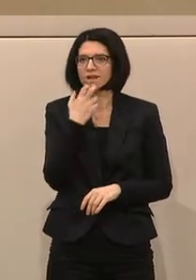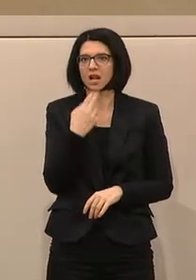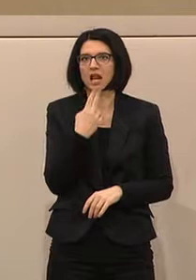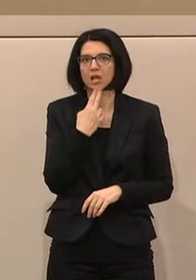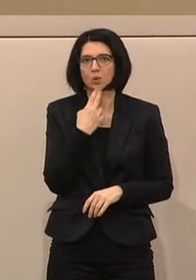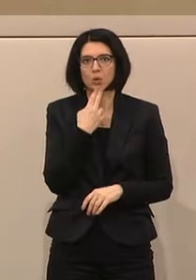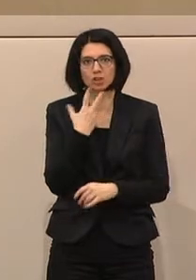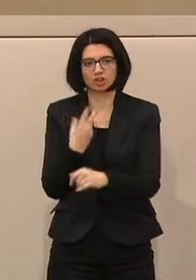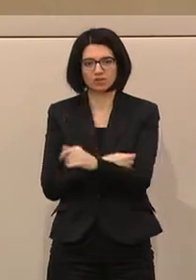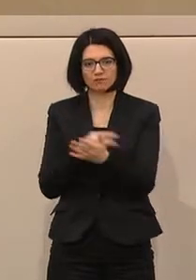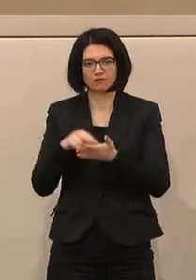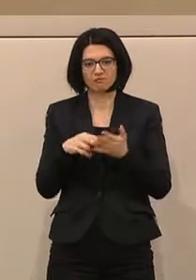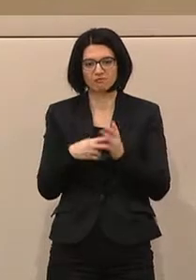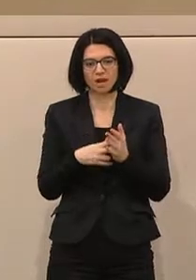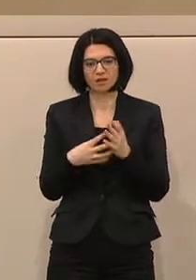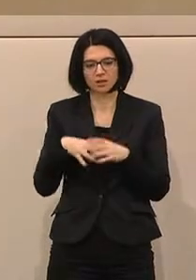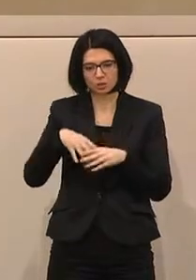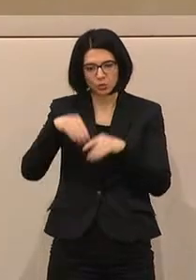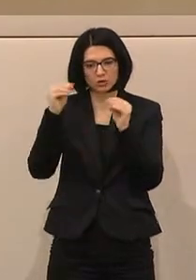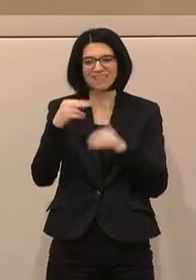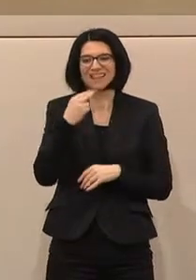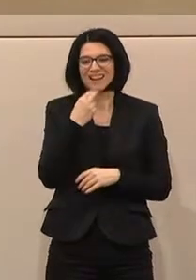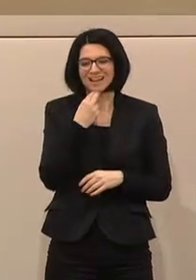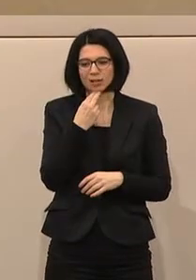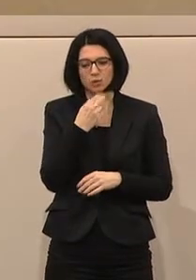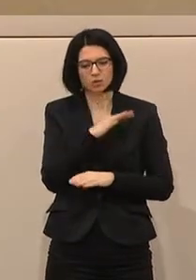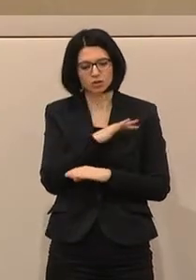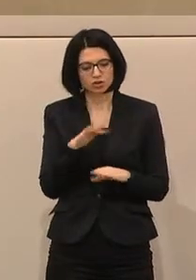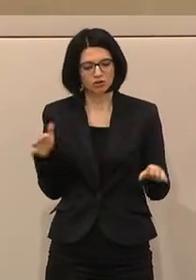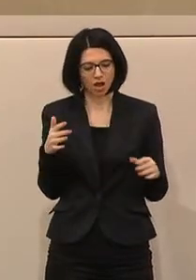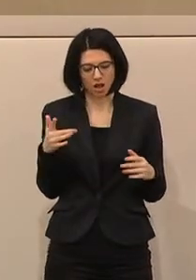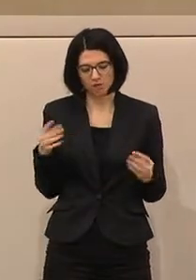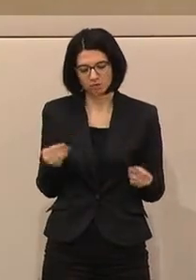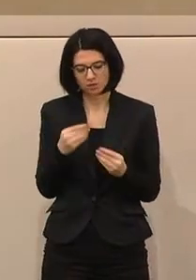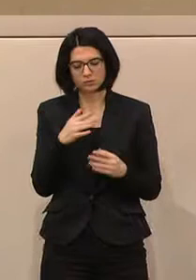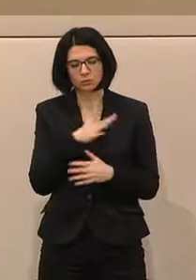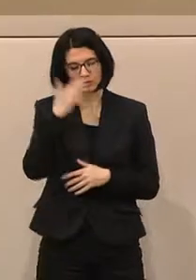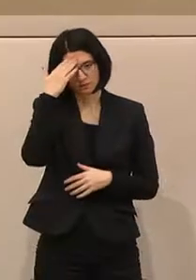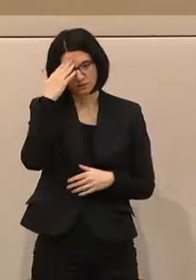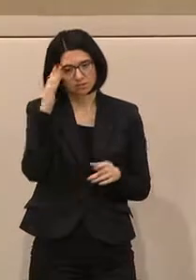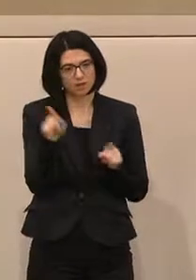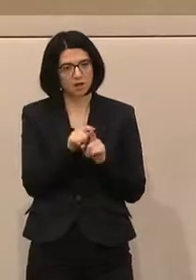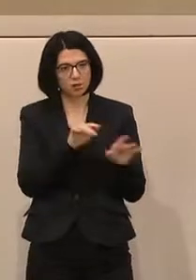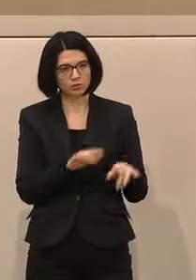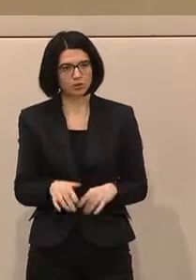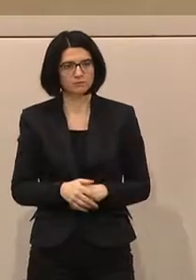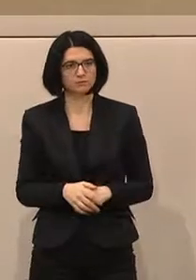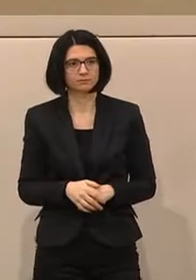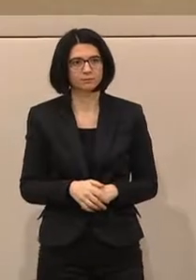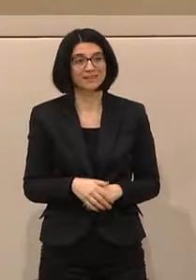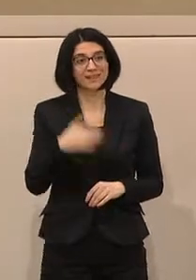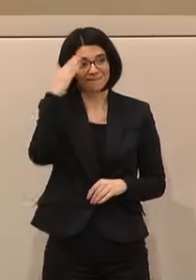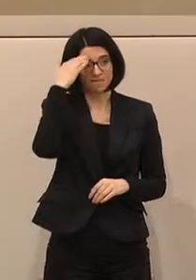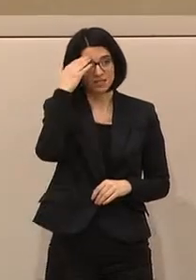Impfplan implementieren, dass also elektronisch dann diese Raten und dieses Wissen vorliegt. Meine Damen und Herren, Wissen